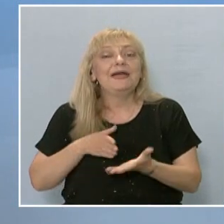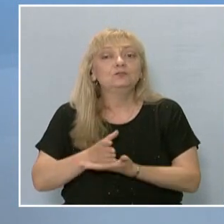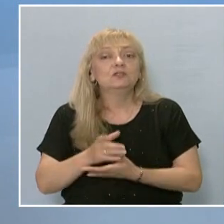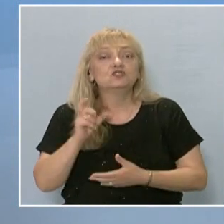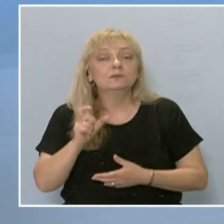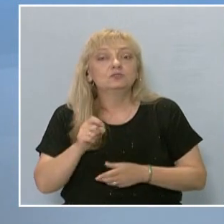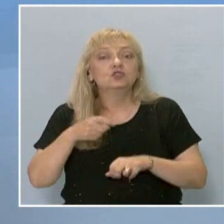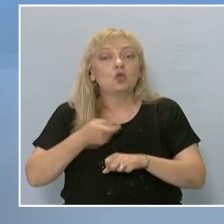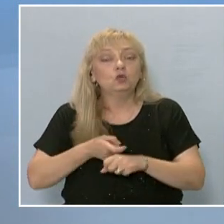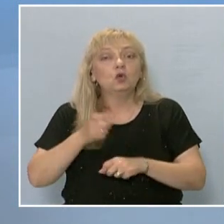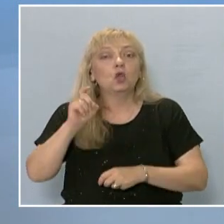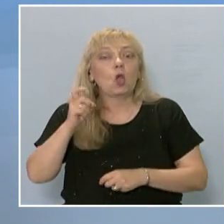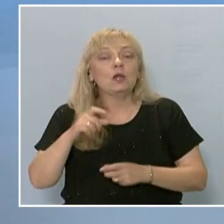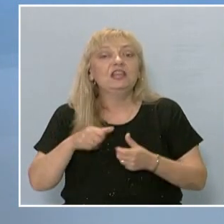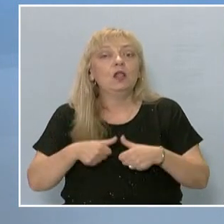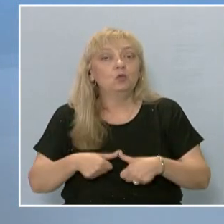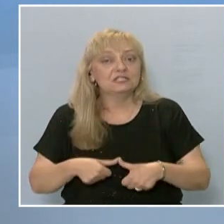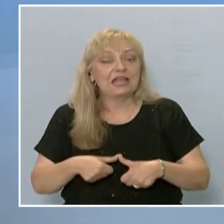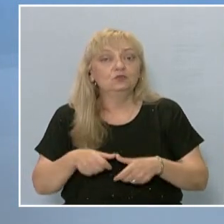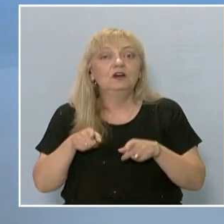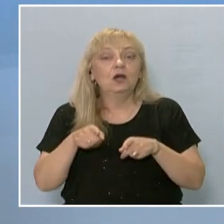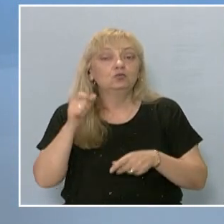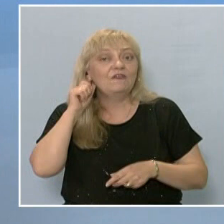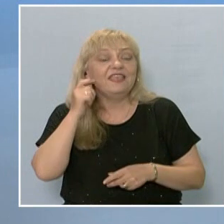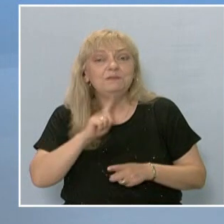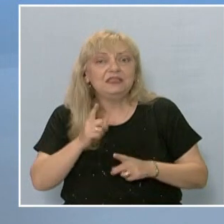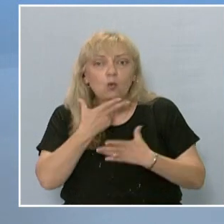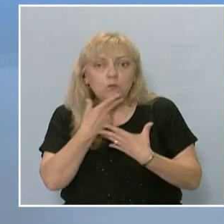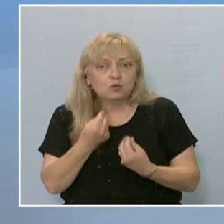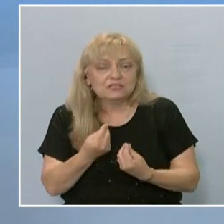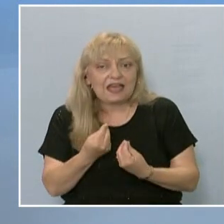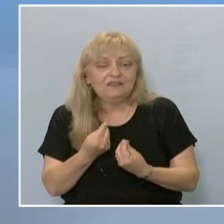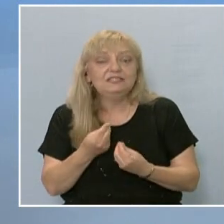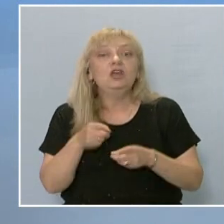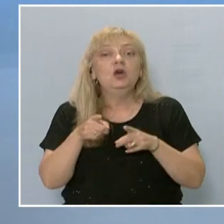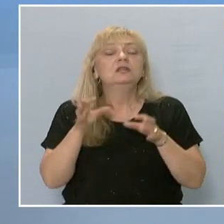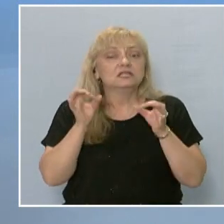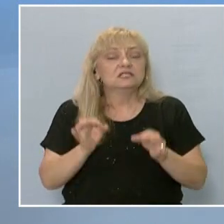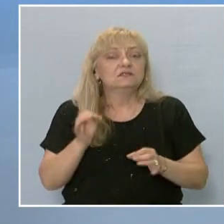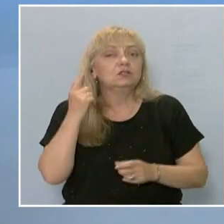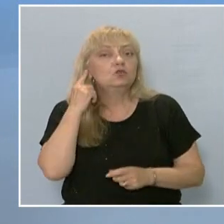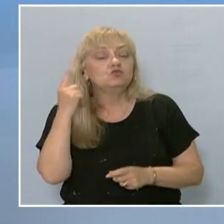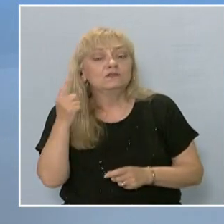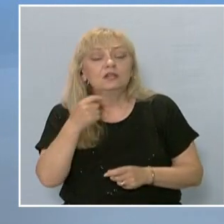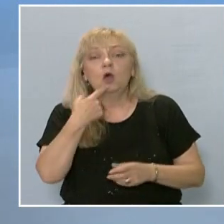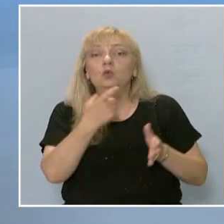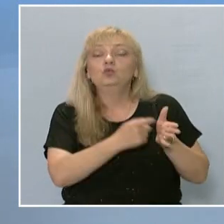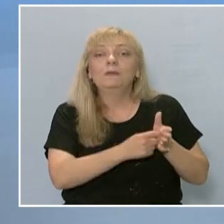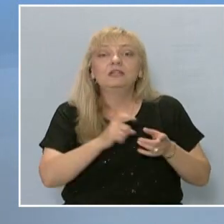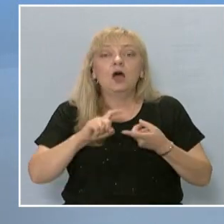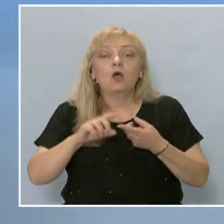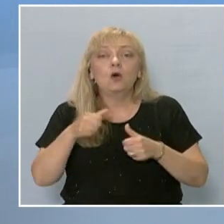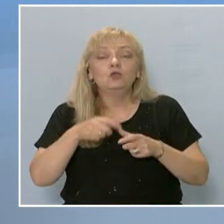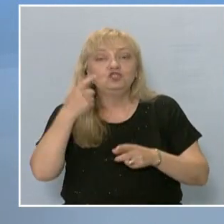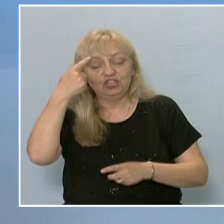д-р георги лозанов ако това име ви е непознато то със сигурност сте чували думата коучинг